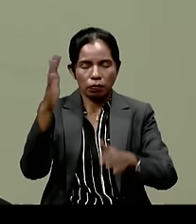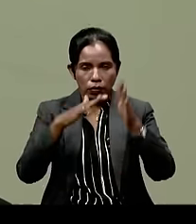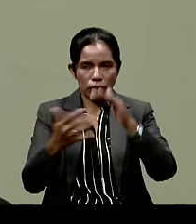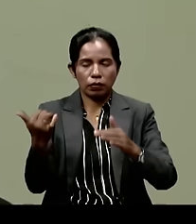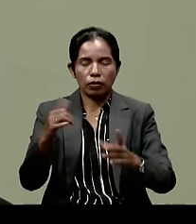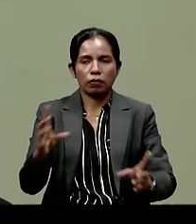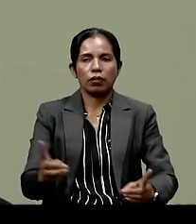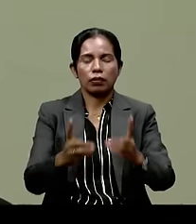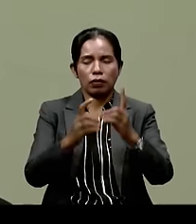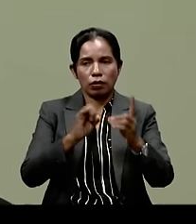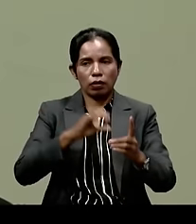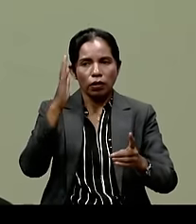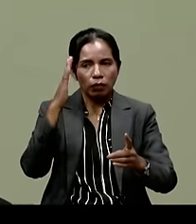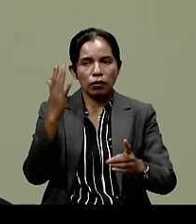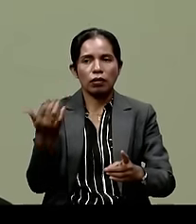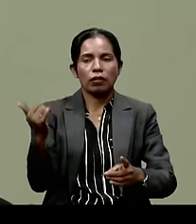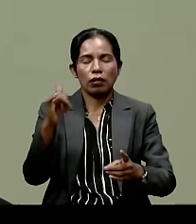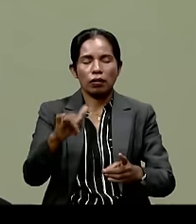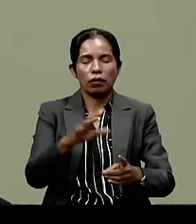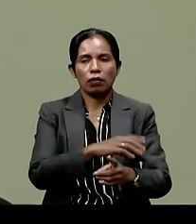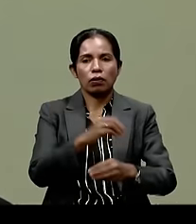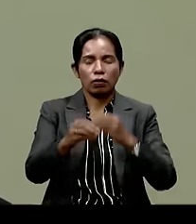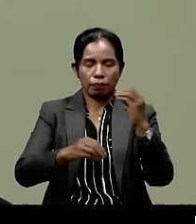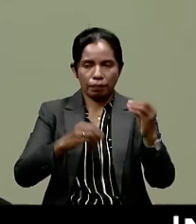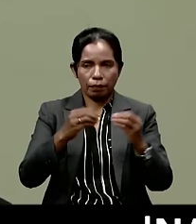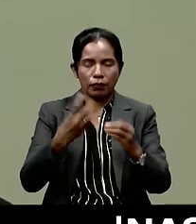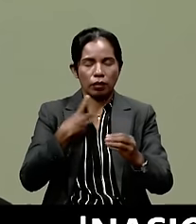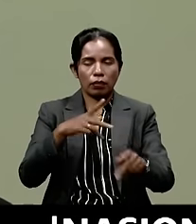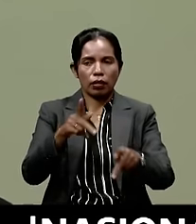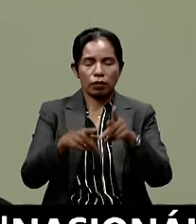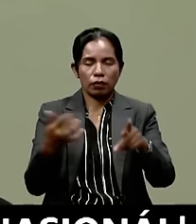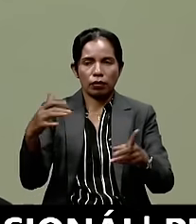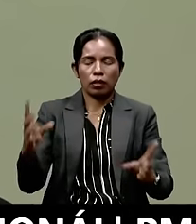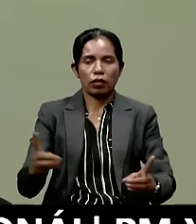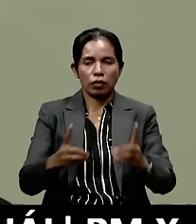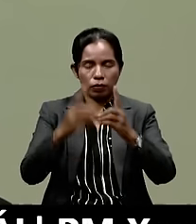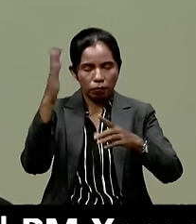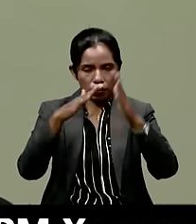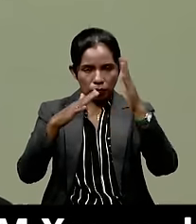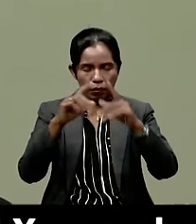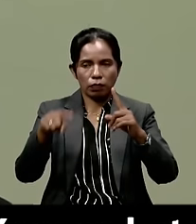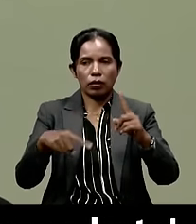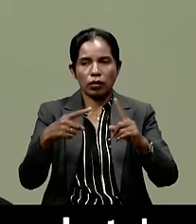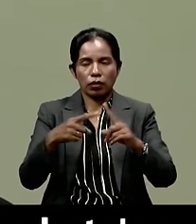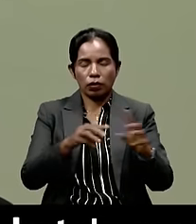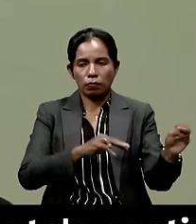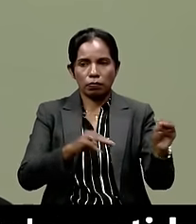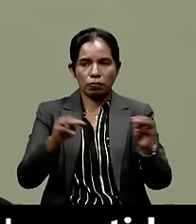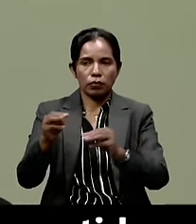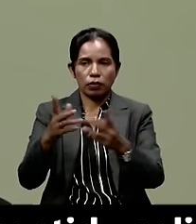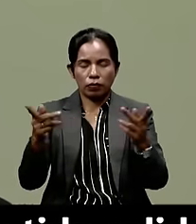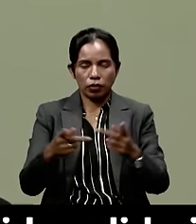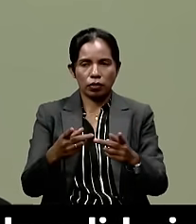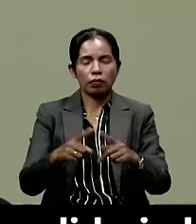sor auni ida ne mak ispesang kona ba amne kliente sene be ka hasor problema so hira muda fati ma